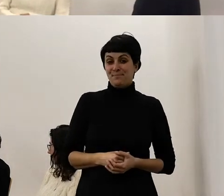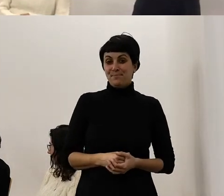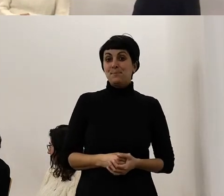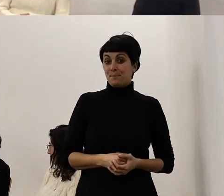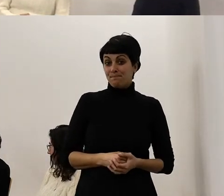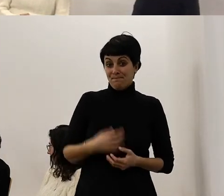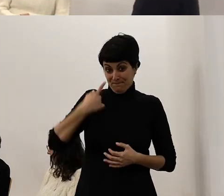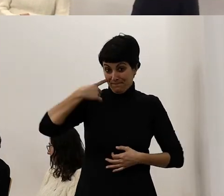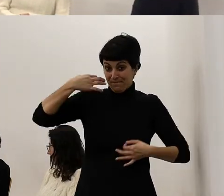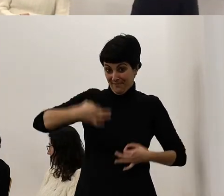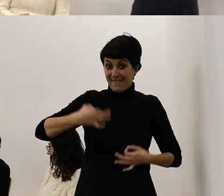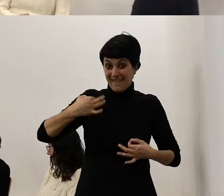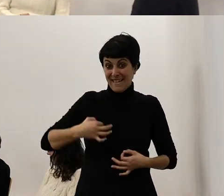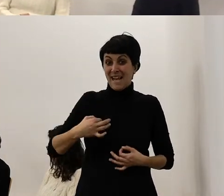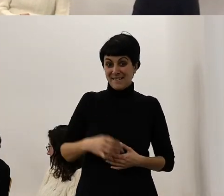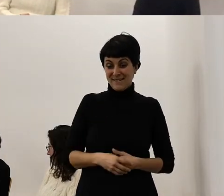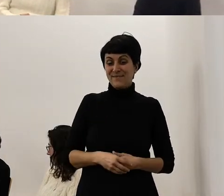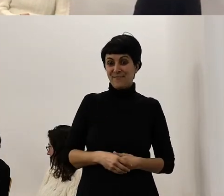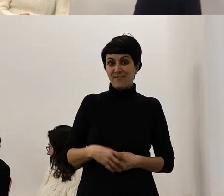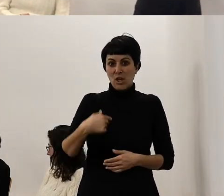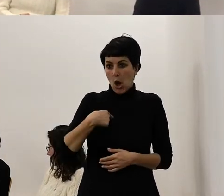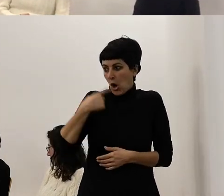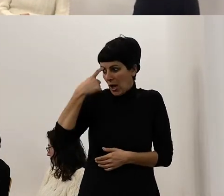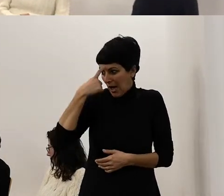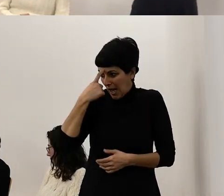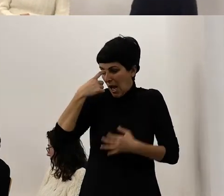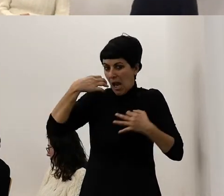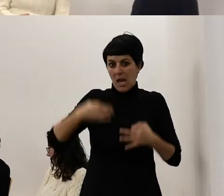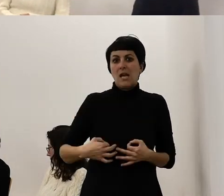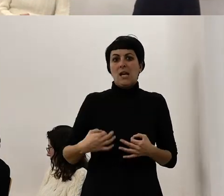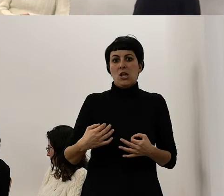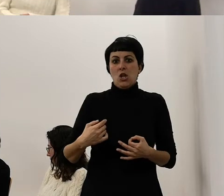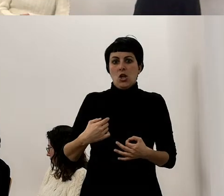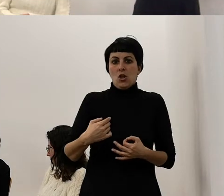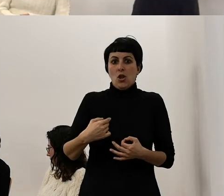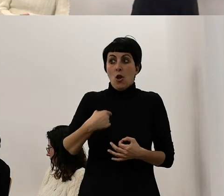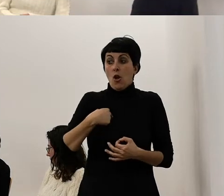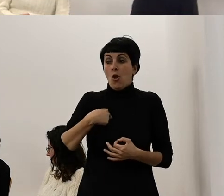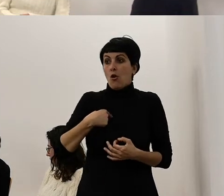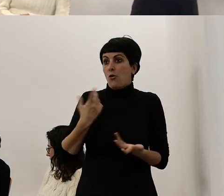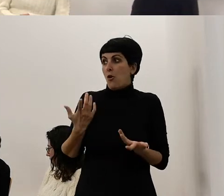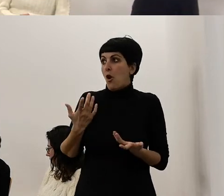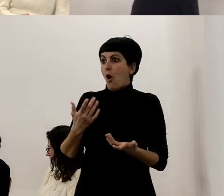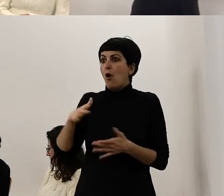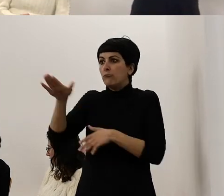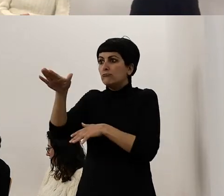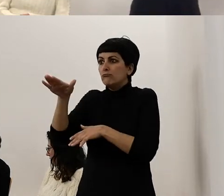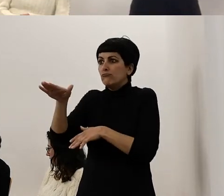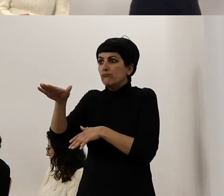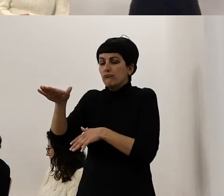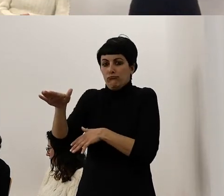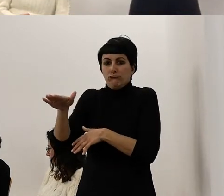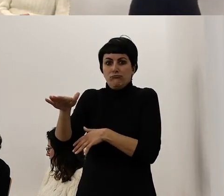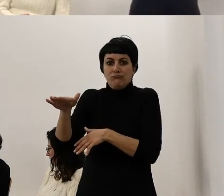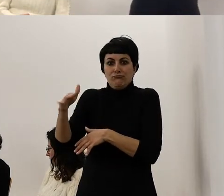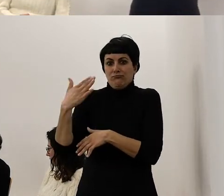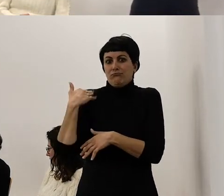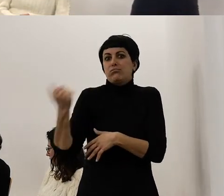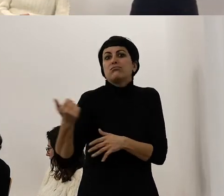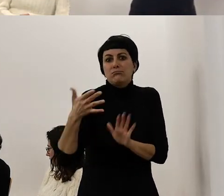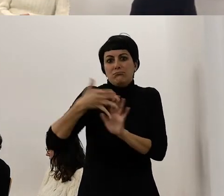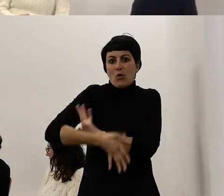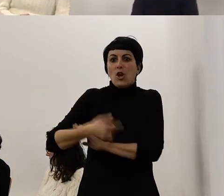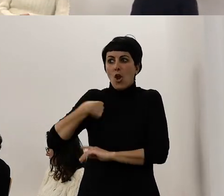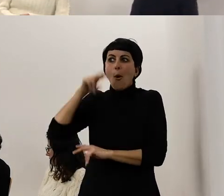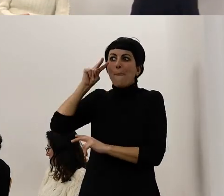sí que és veritat que és que jo hi crec molt en, potser com que jo ja us he dit que vaig ser l'efecte crida, no? I crec molt en aquest efecte